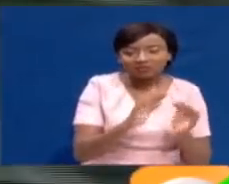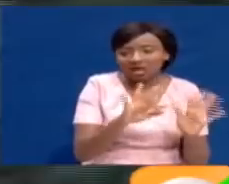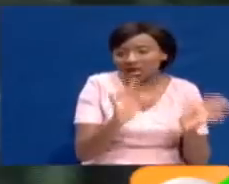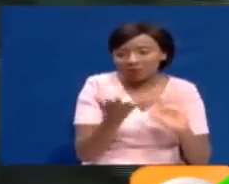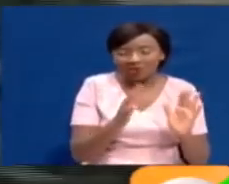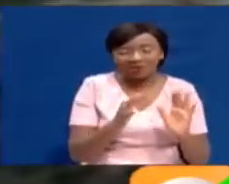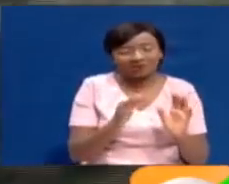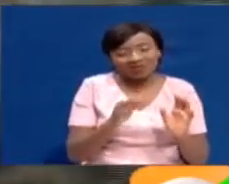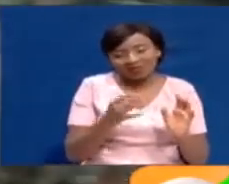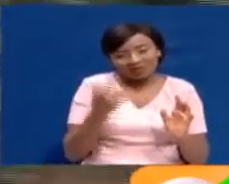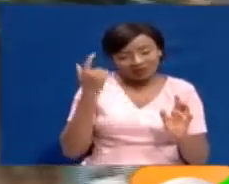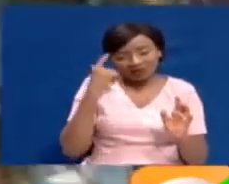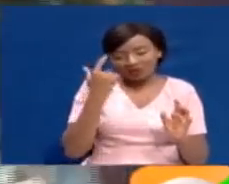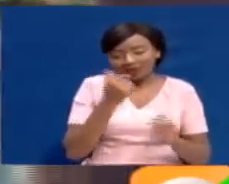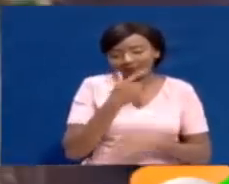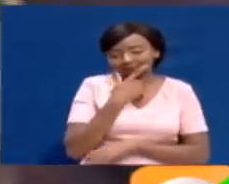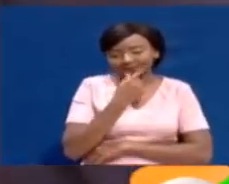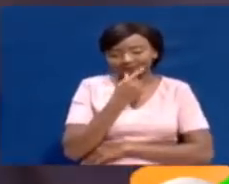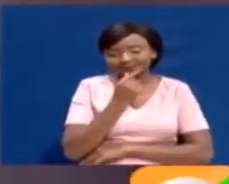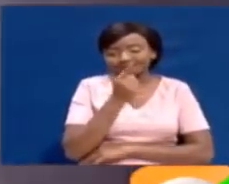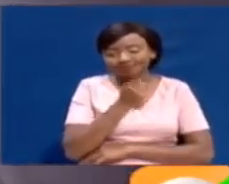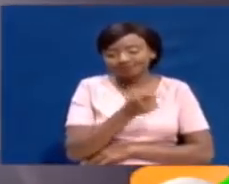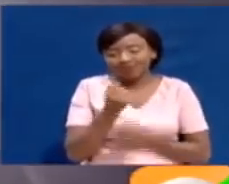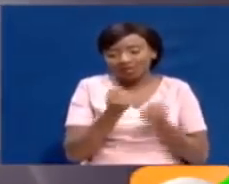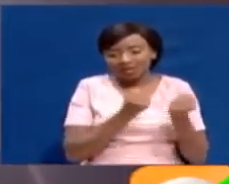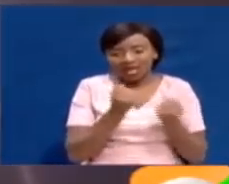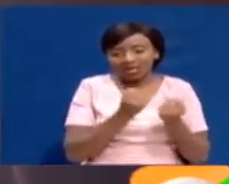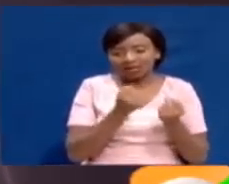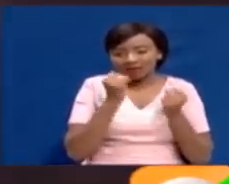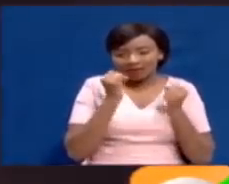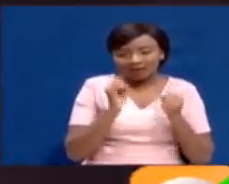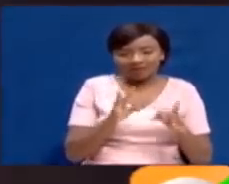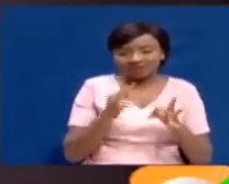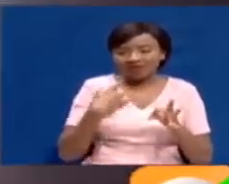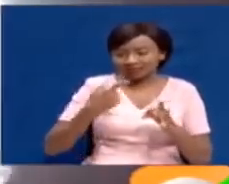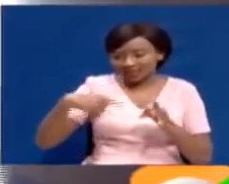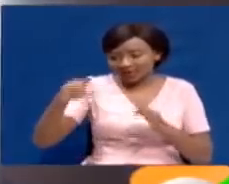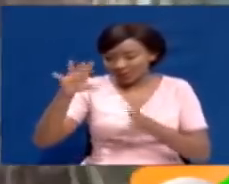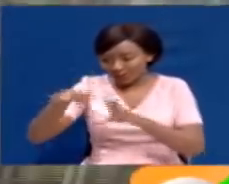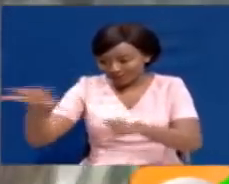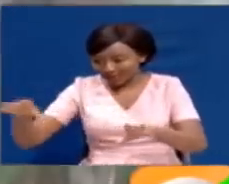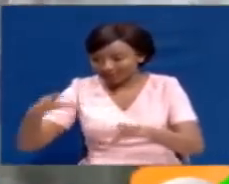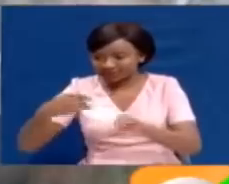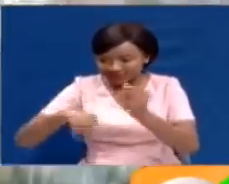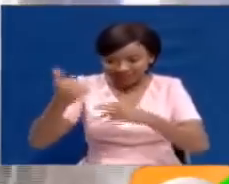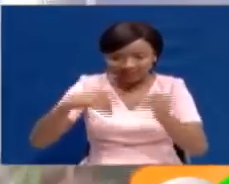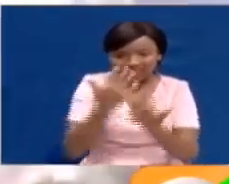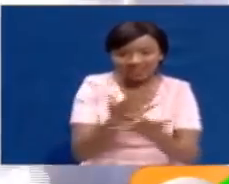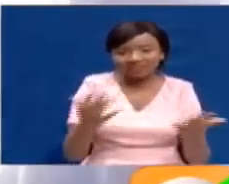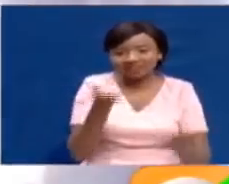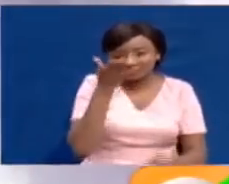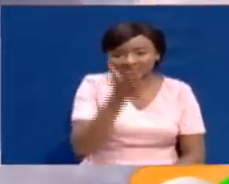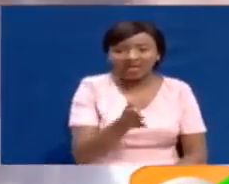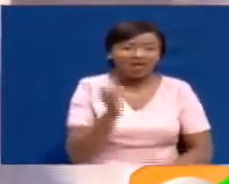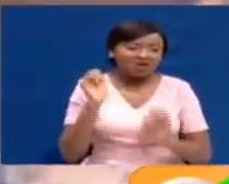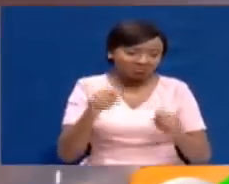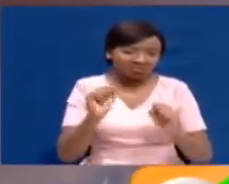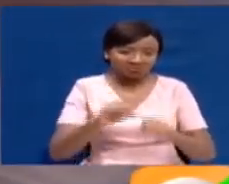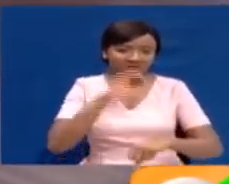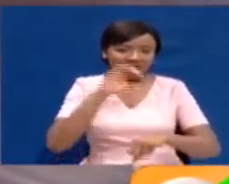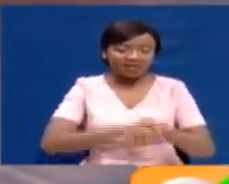Nikaona hii gari pengine nikiweza pengine kutokea kwa soko naweza tu pata